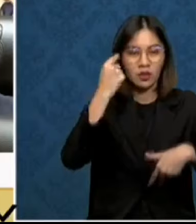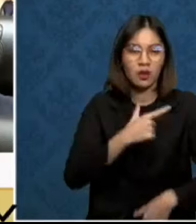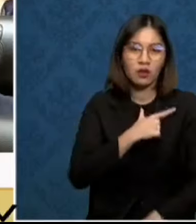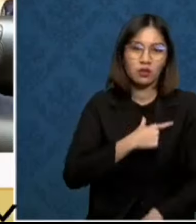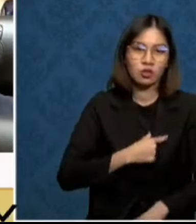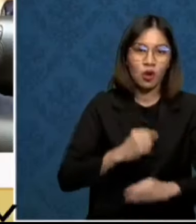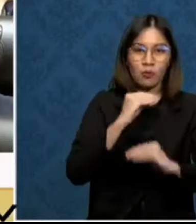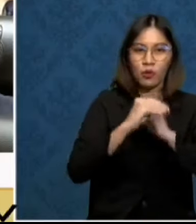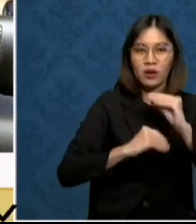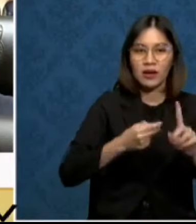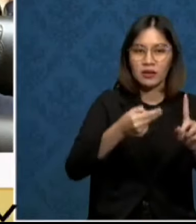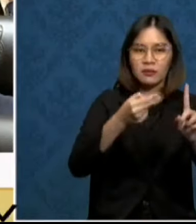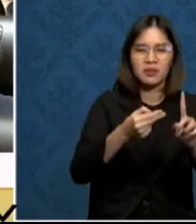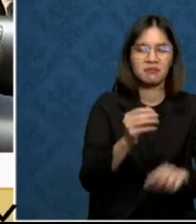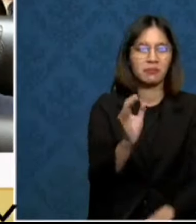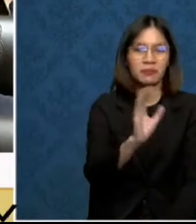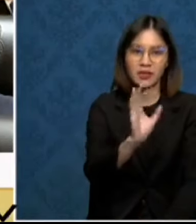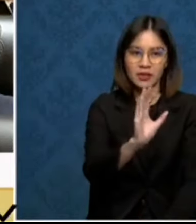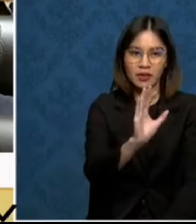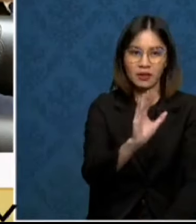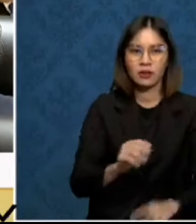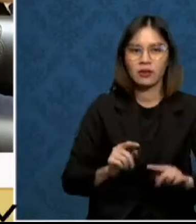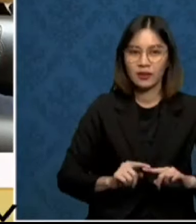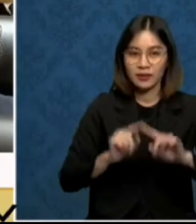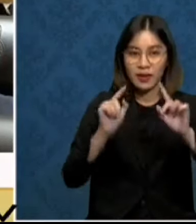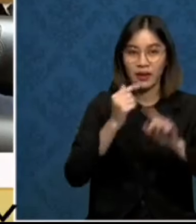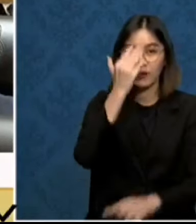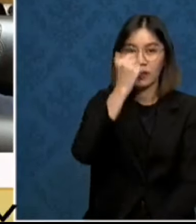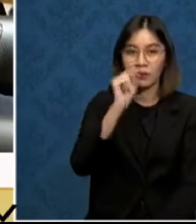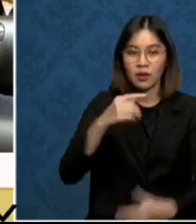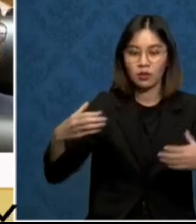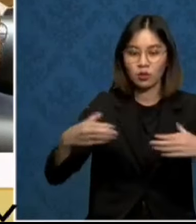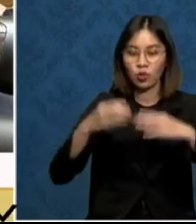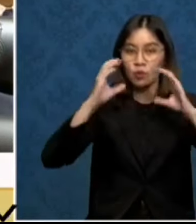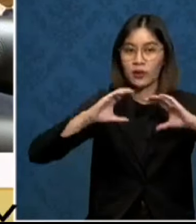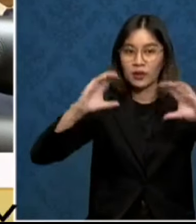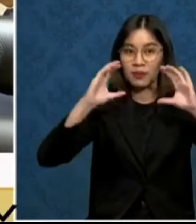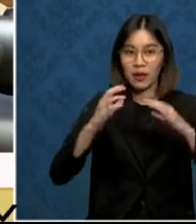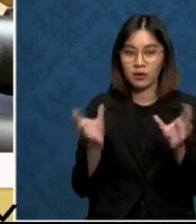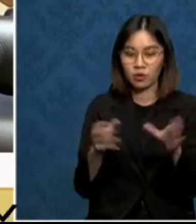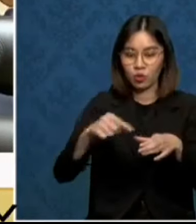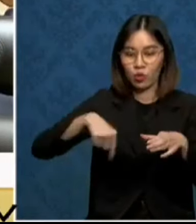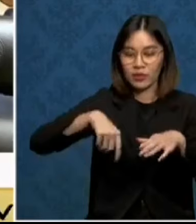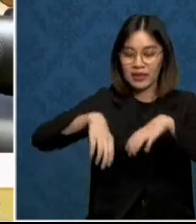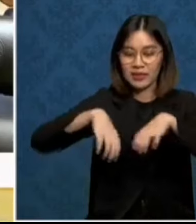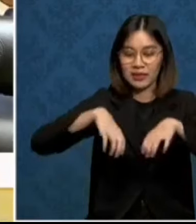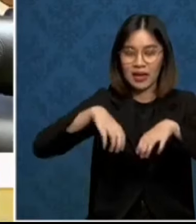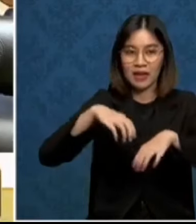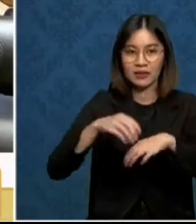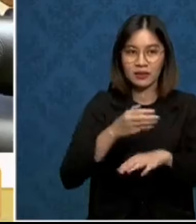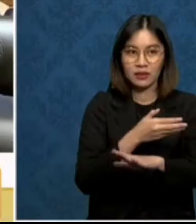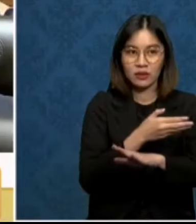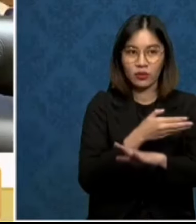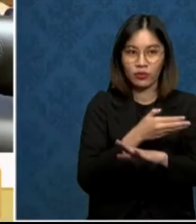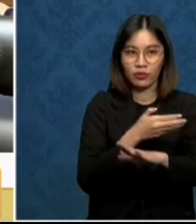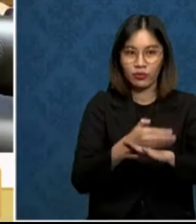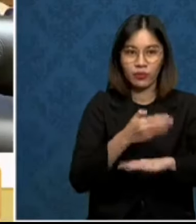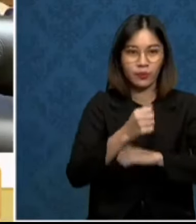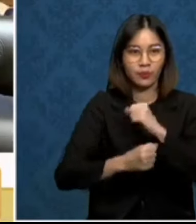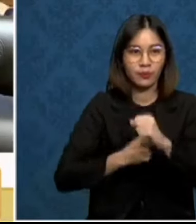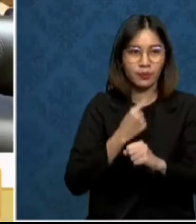การดิจิตอลwalletแต่เป็นเพราะว่ารัฐบาลนี้บริหารมาเกือบปีเกือบไม่เหลือ